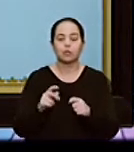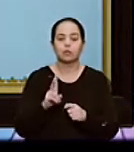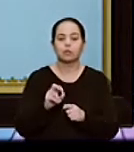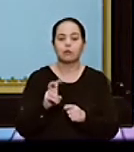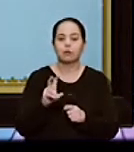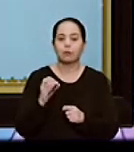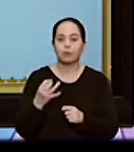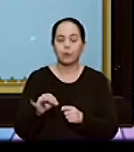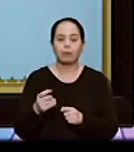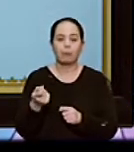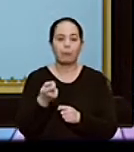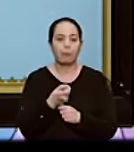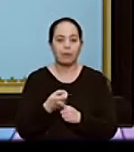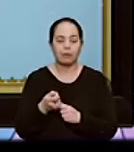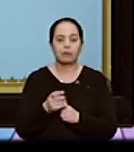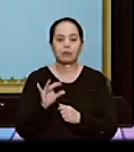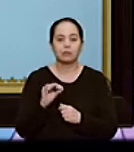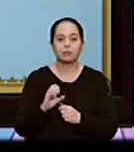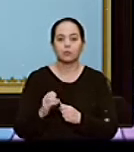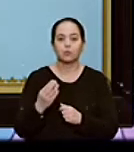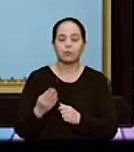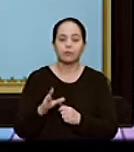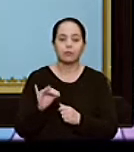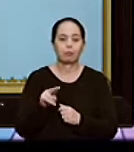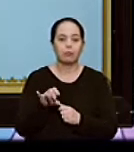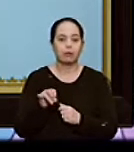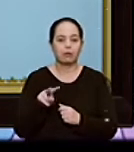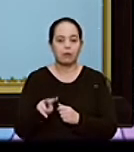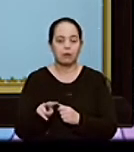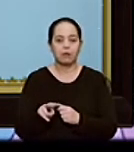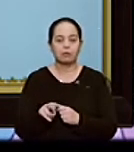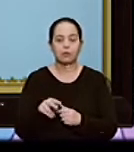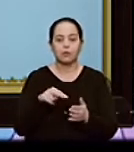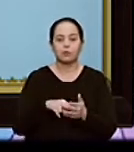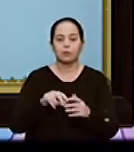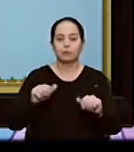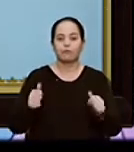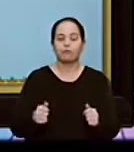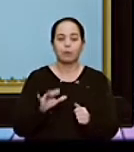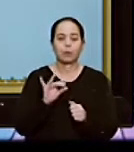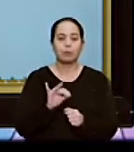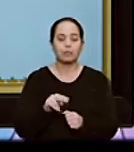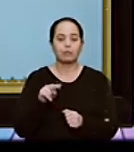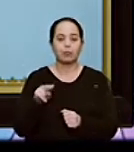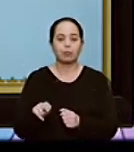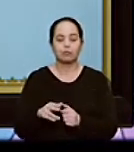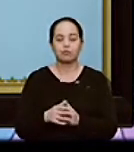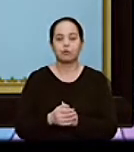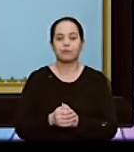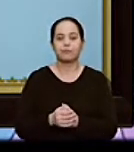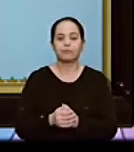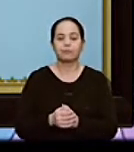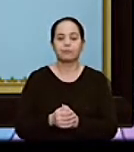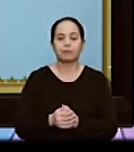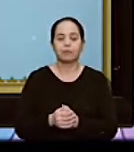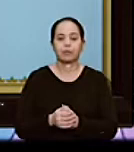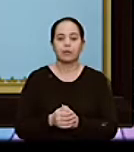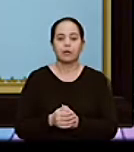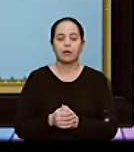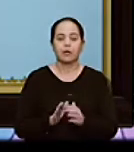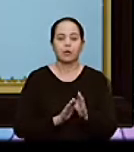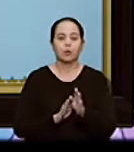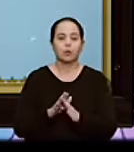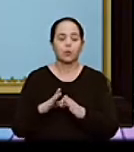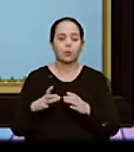Дождь какой? Мелкий. И существительное, и прилагательное стоит в форме именительного падежа.